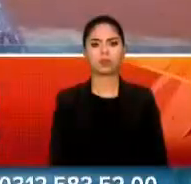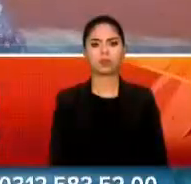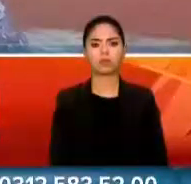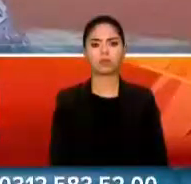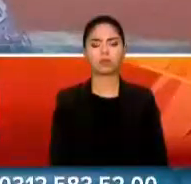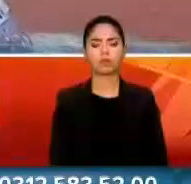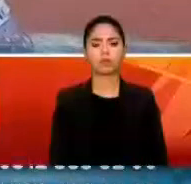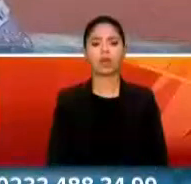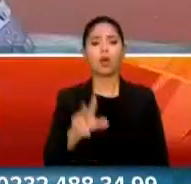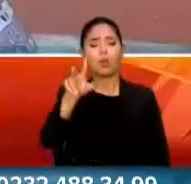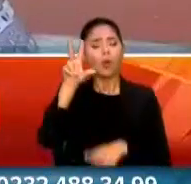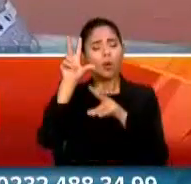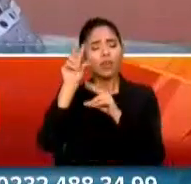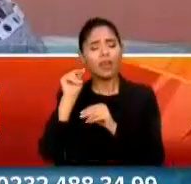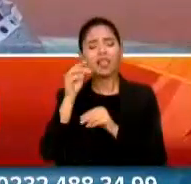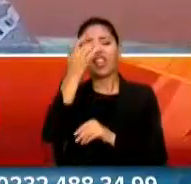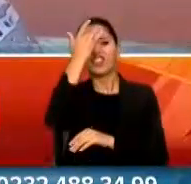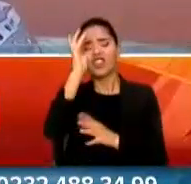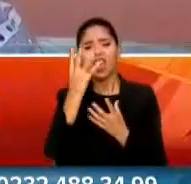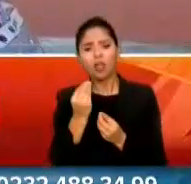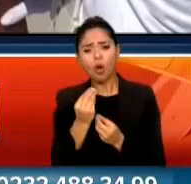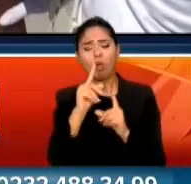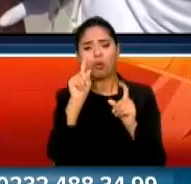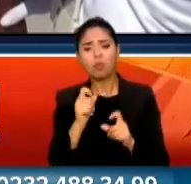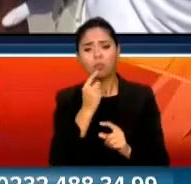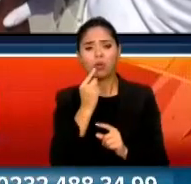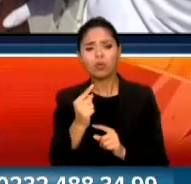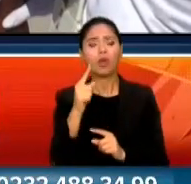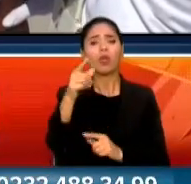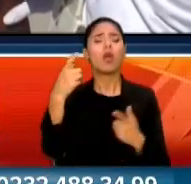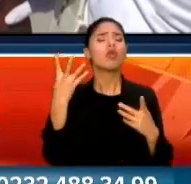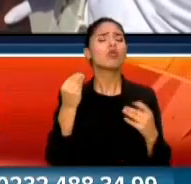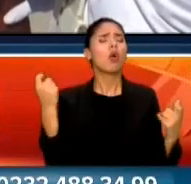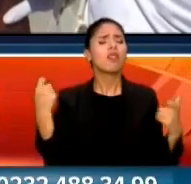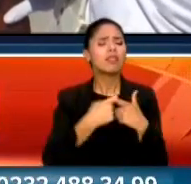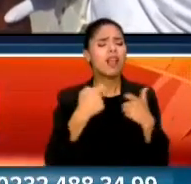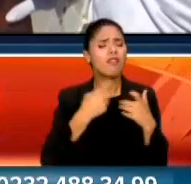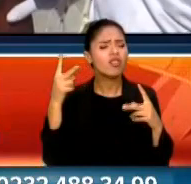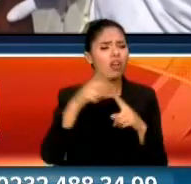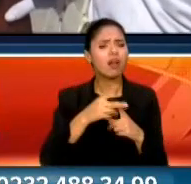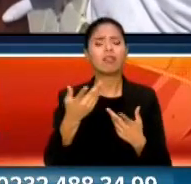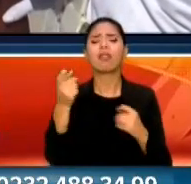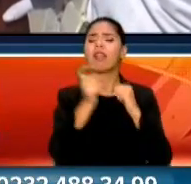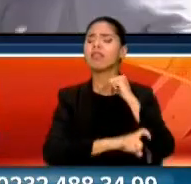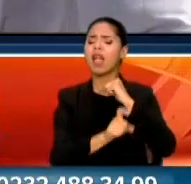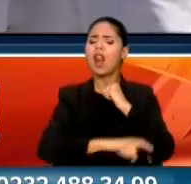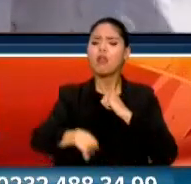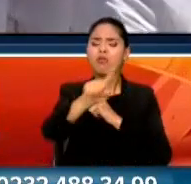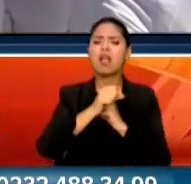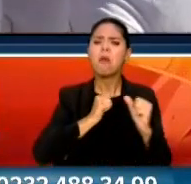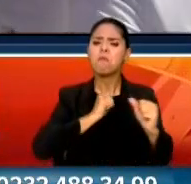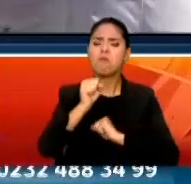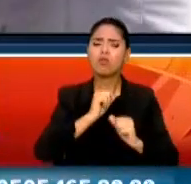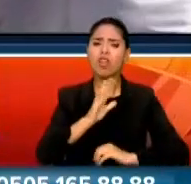Belki yatağımda şehit olacağım. Öyle de olur değil mi anne diyordu bana. Onlarca çatışmaya girmiş, teröristlerle göğüs göğüse